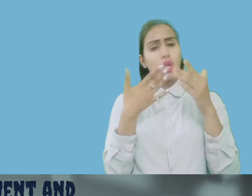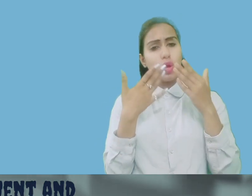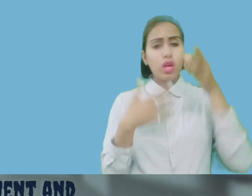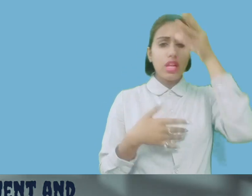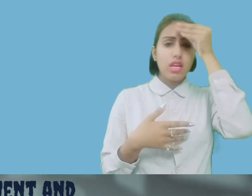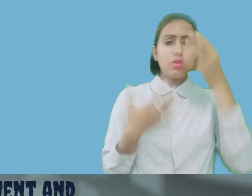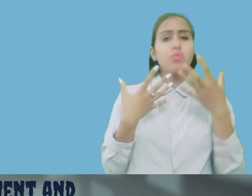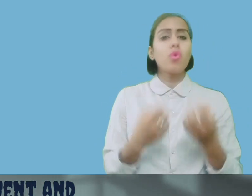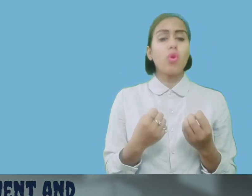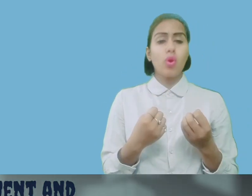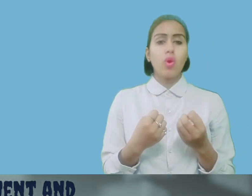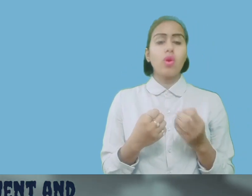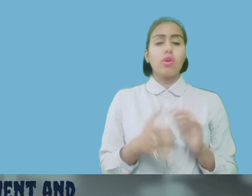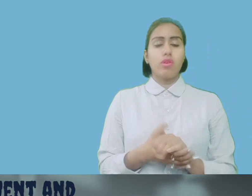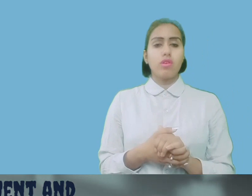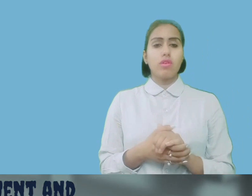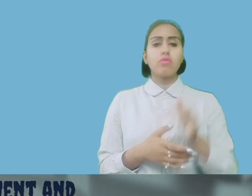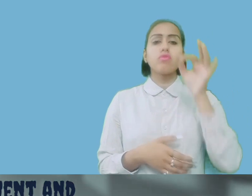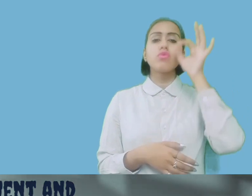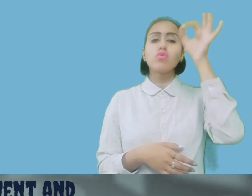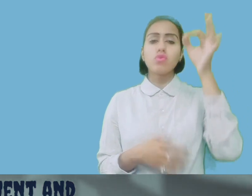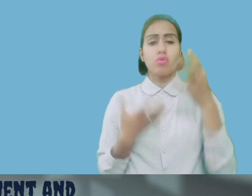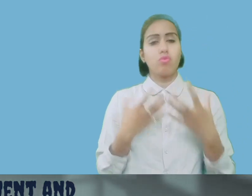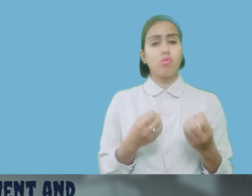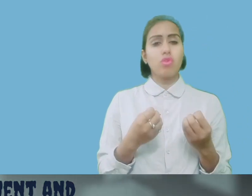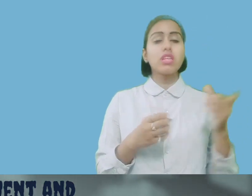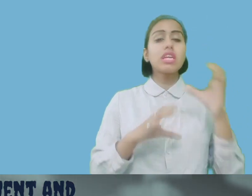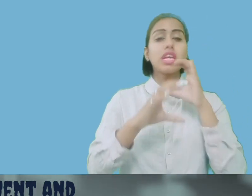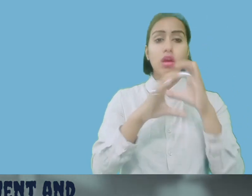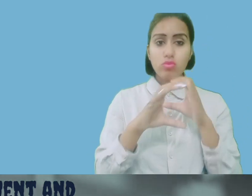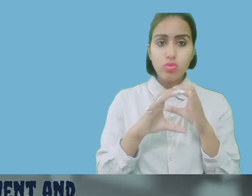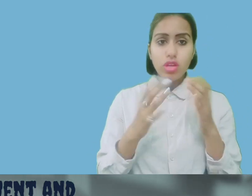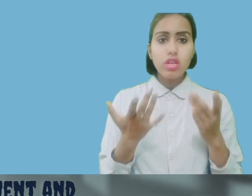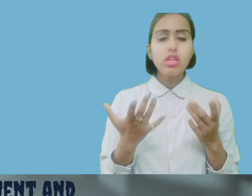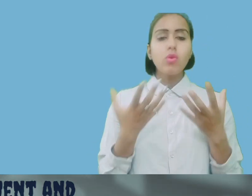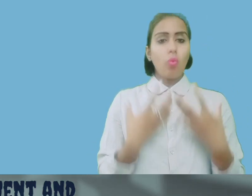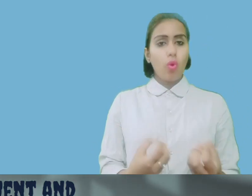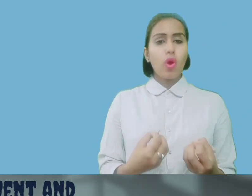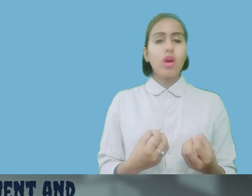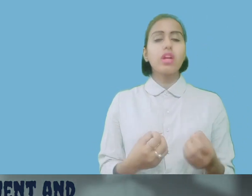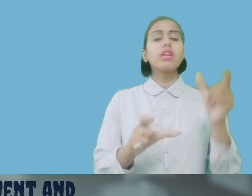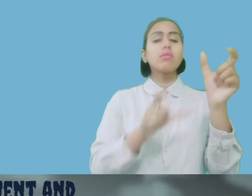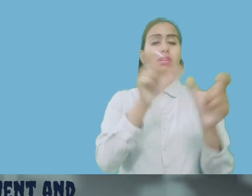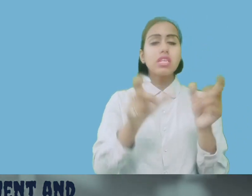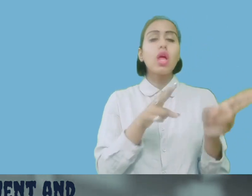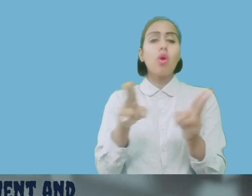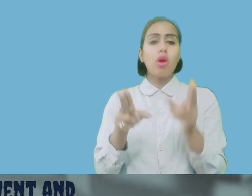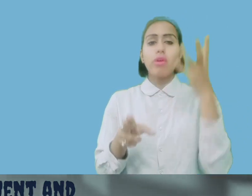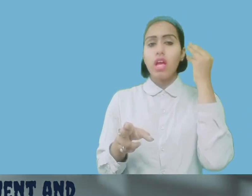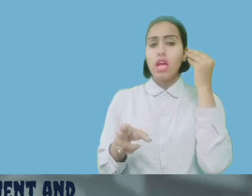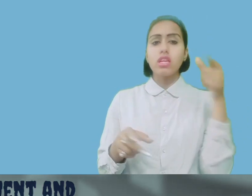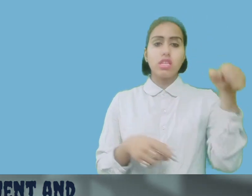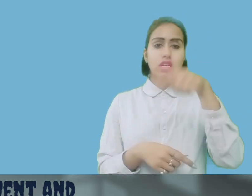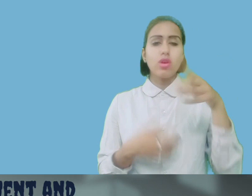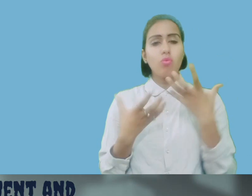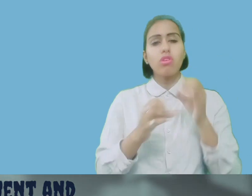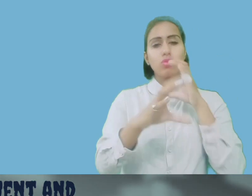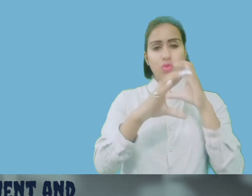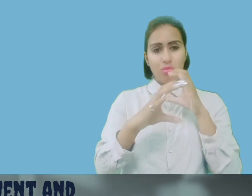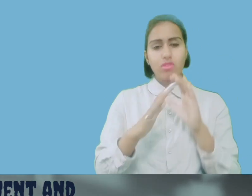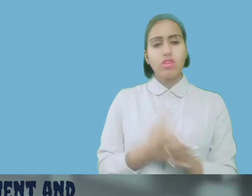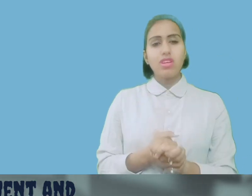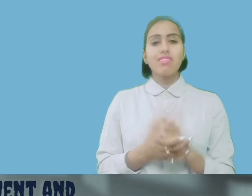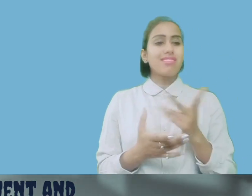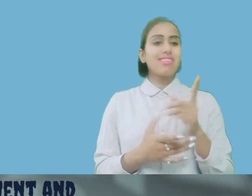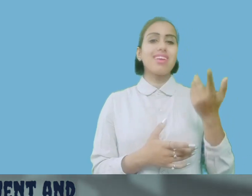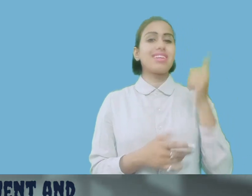सके। जब वो खुद ट्रेंड होंगे तब छात्रों को ट्रेंड कर पाएंगे। तो आपका कहना है कि जो बच्चे वास्तव में पूरी तरह